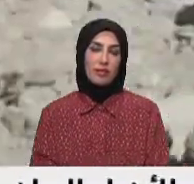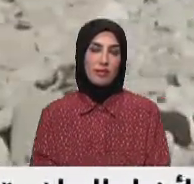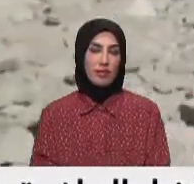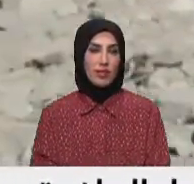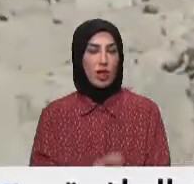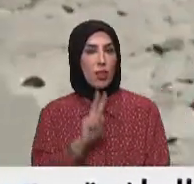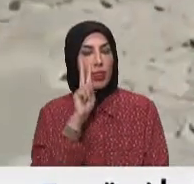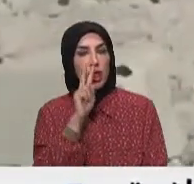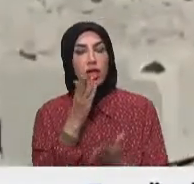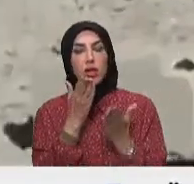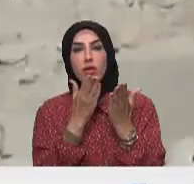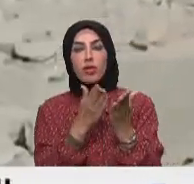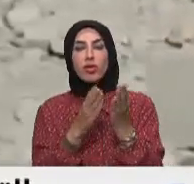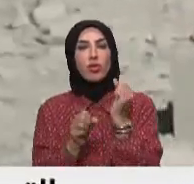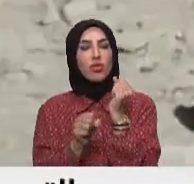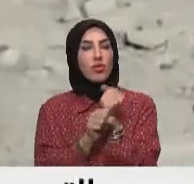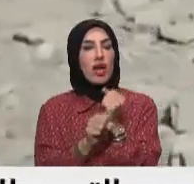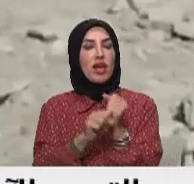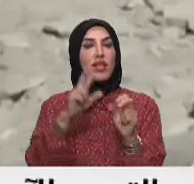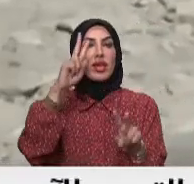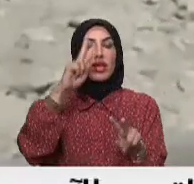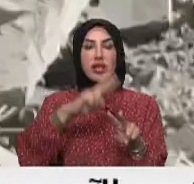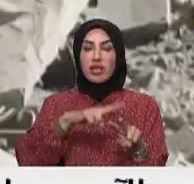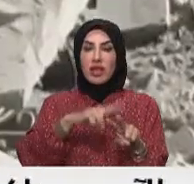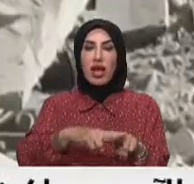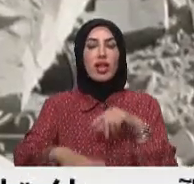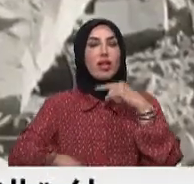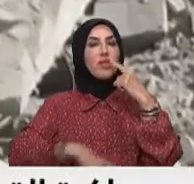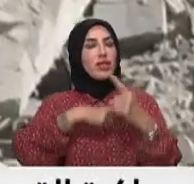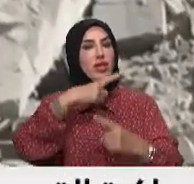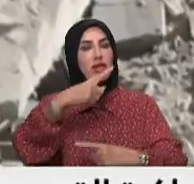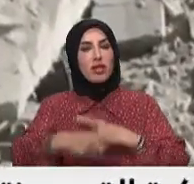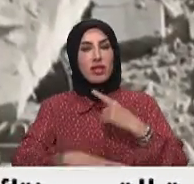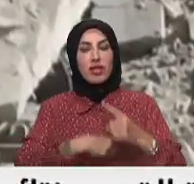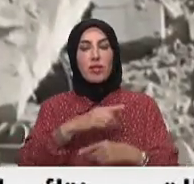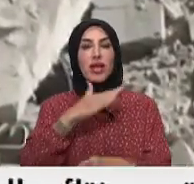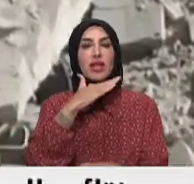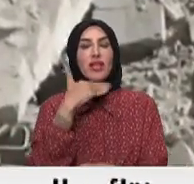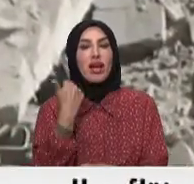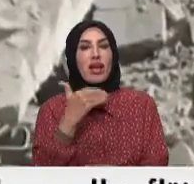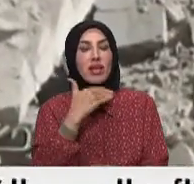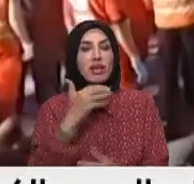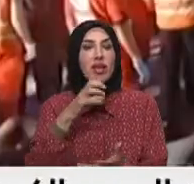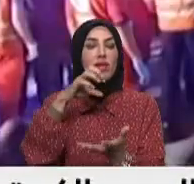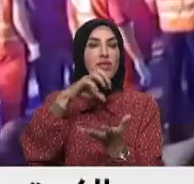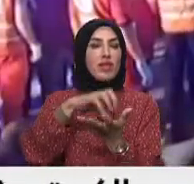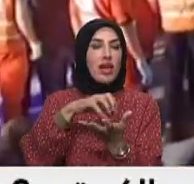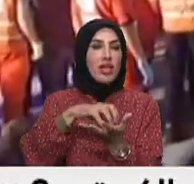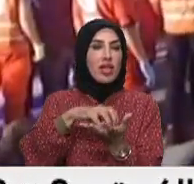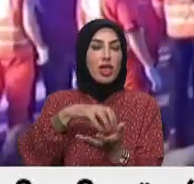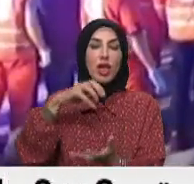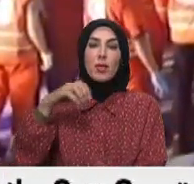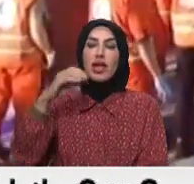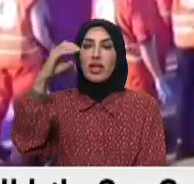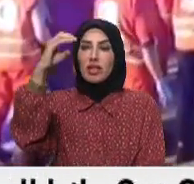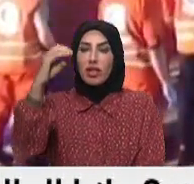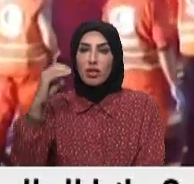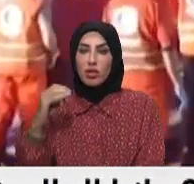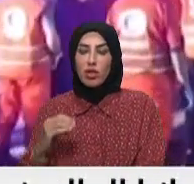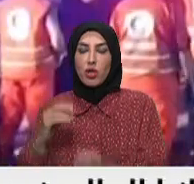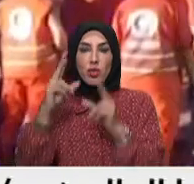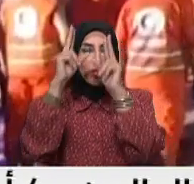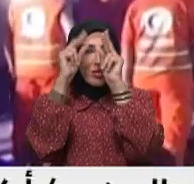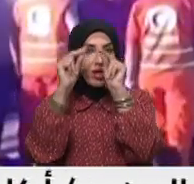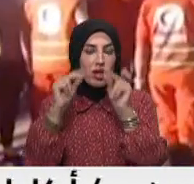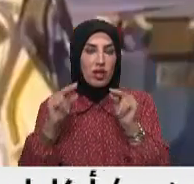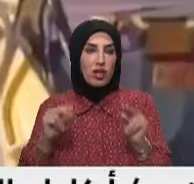لم يكد ينتهي العدو الإسرائيلي من ارتكاب مجازره في البقاع حتى انتقل إلى حارة صيدا